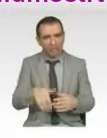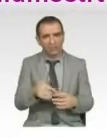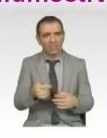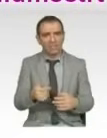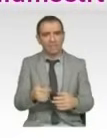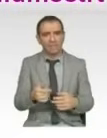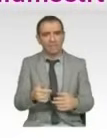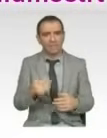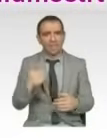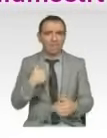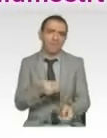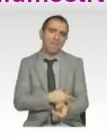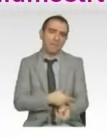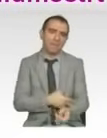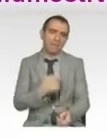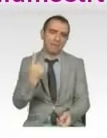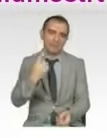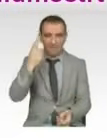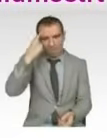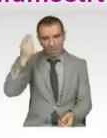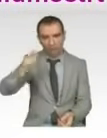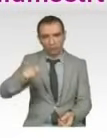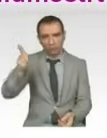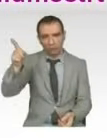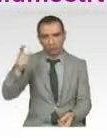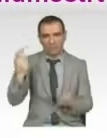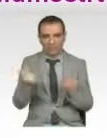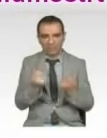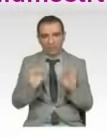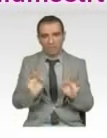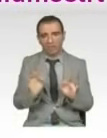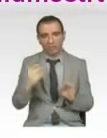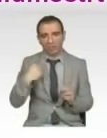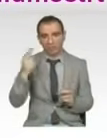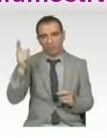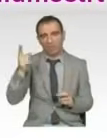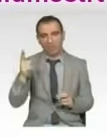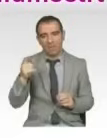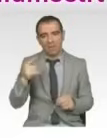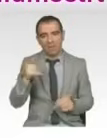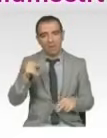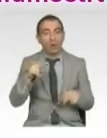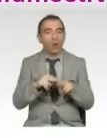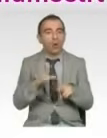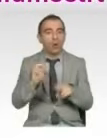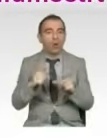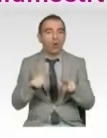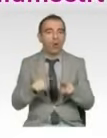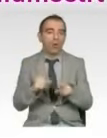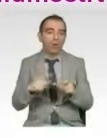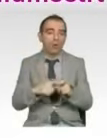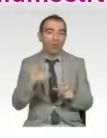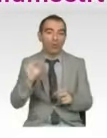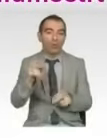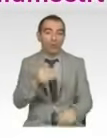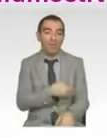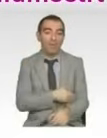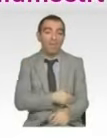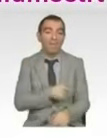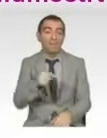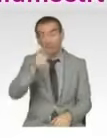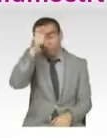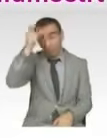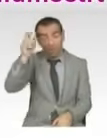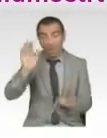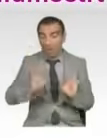hazırdı. Memlekette bir yere başvuru. Hani işe başlayacağım orada vesaire. Memleket dedin, Kongo'ya gideceğim. Kongo'ya gideceğim. Ha? Evet. Hiç hakkında